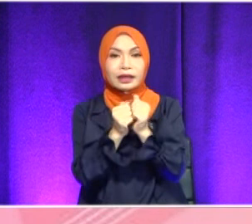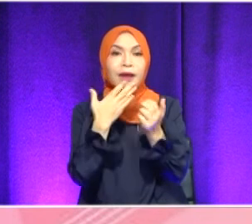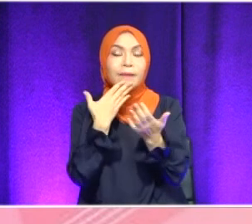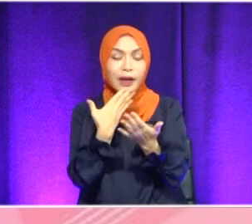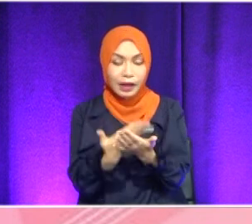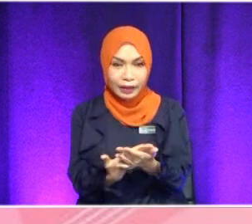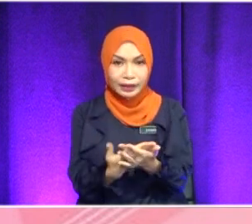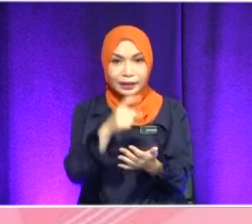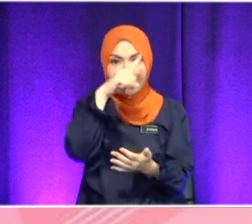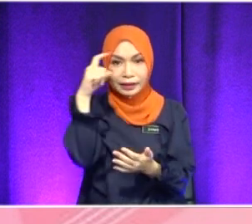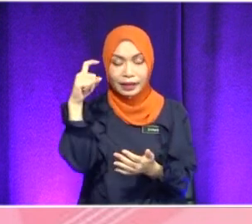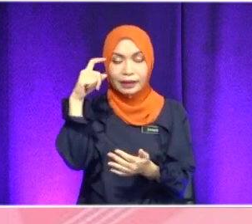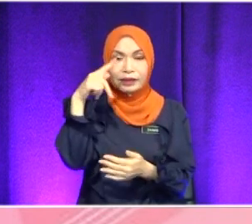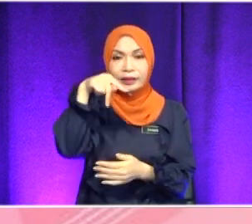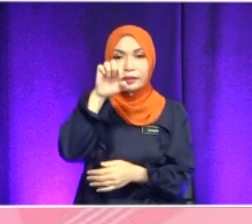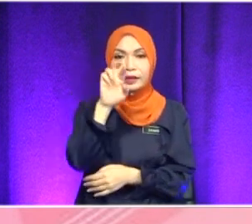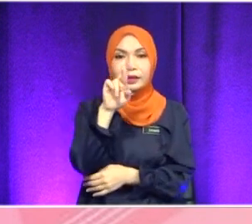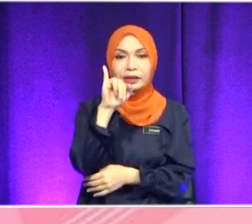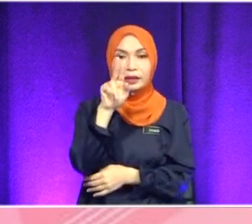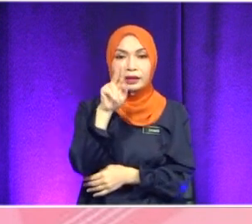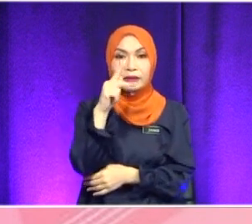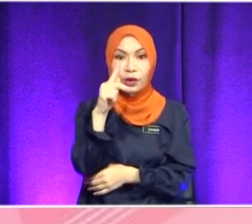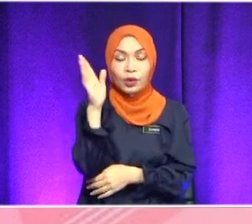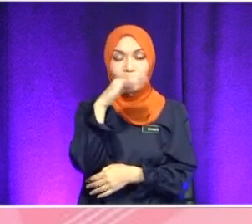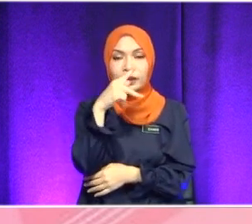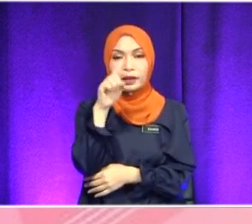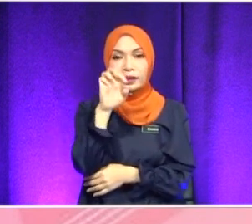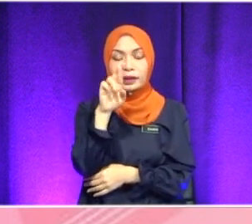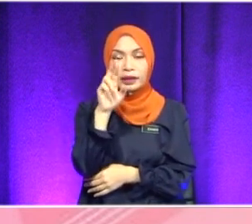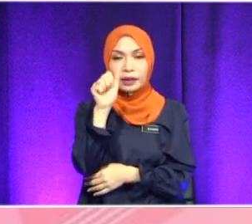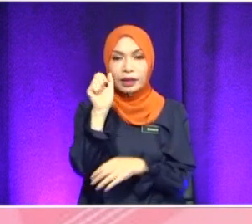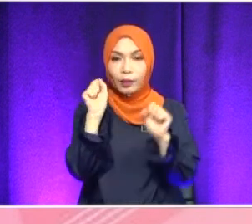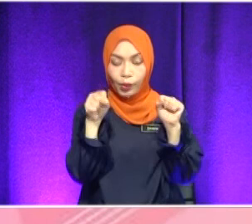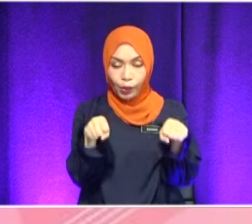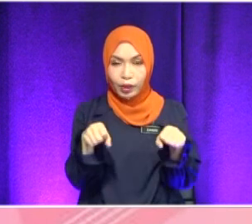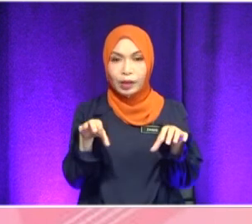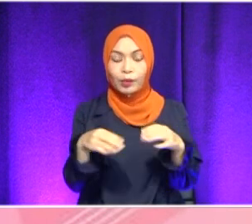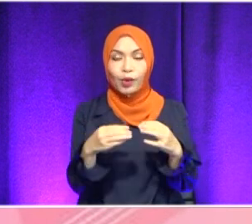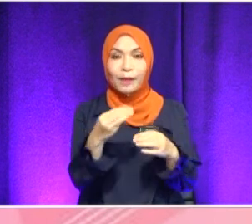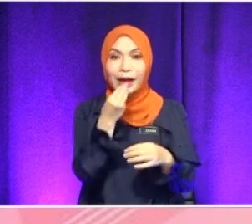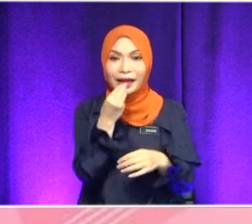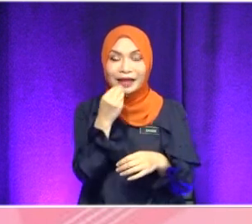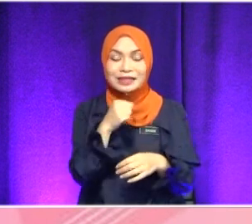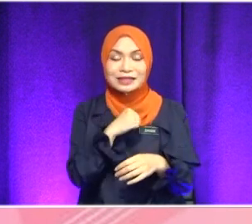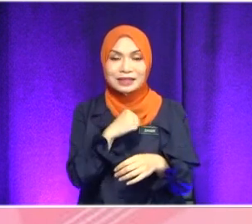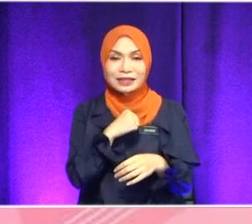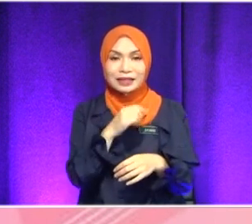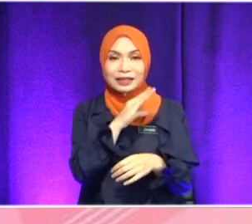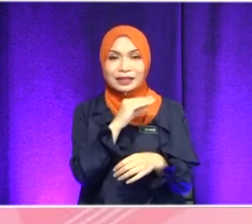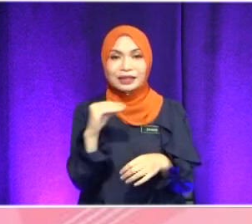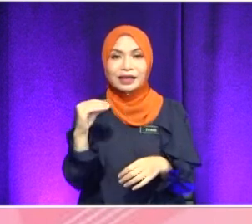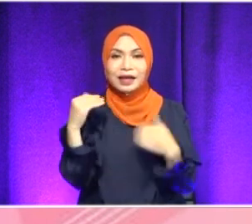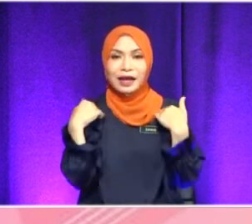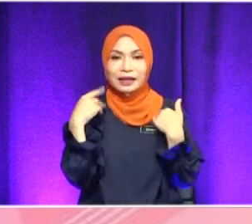karenanya Priok Reni boleh mensintesis makanannya sendiri oke dan dia juga mempunyai kelongsong untuk memerangkap serangga untuk